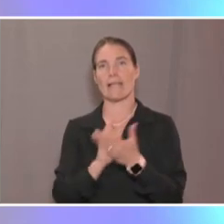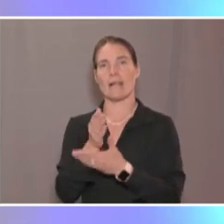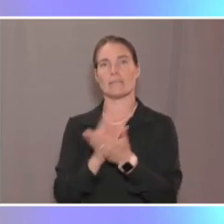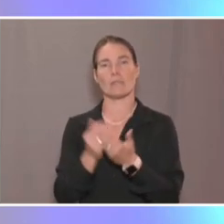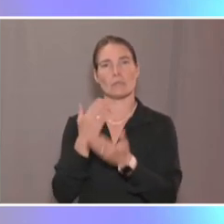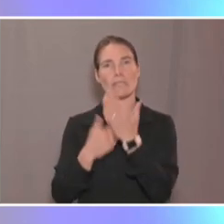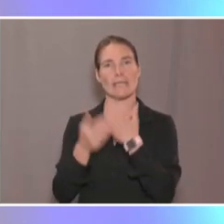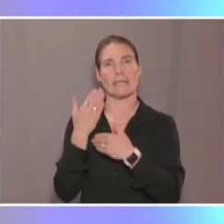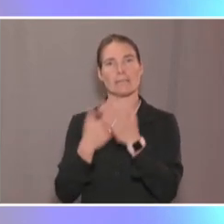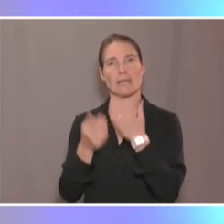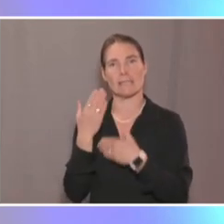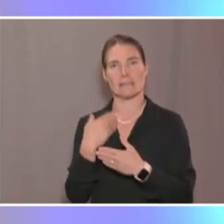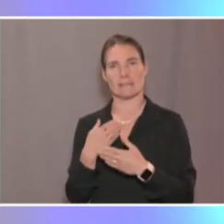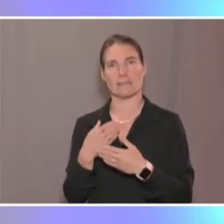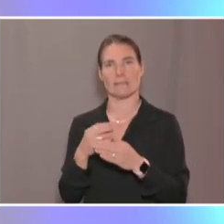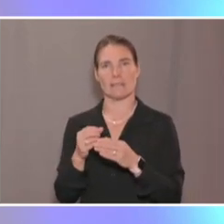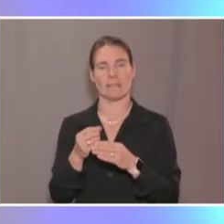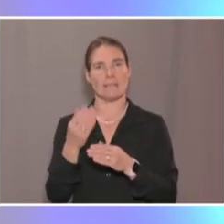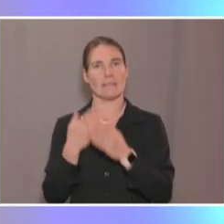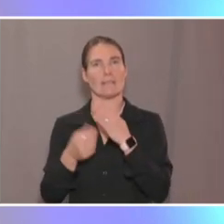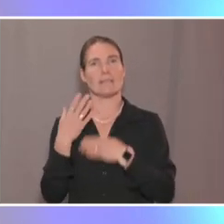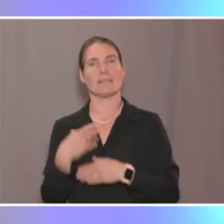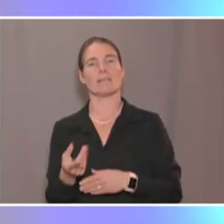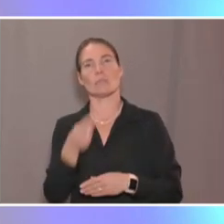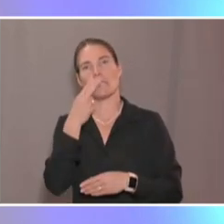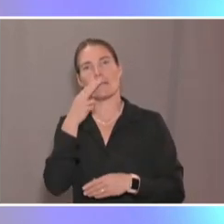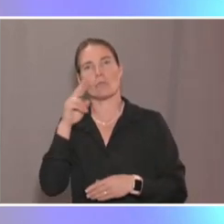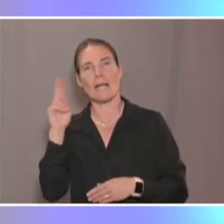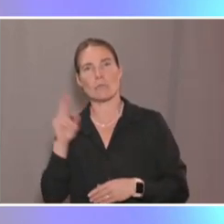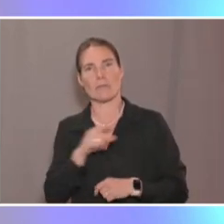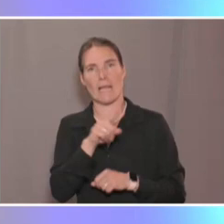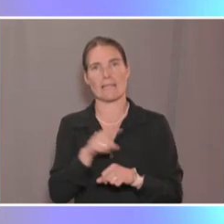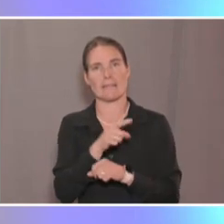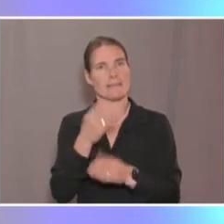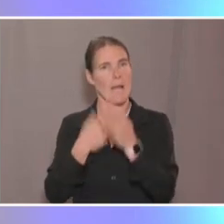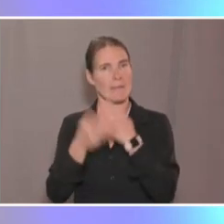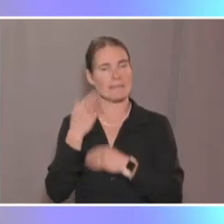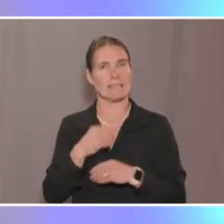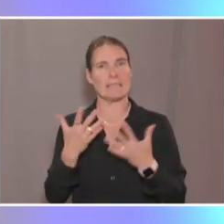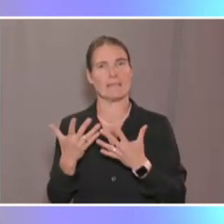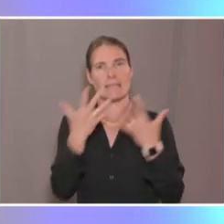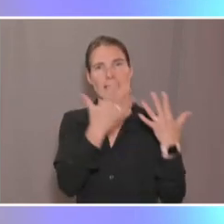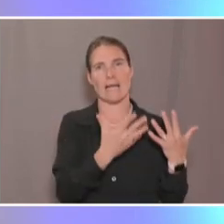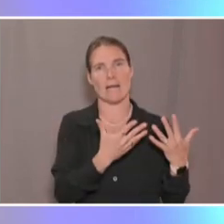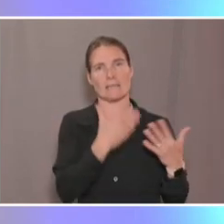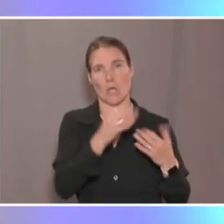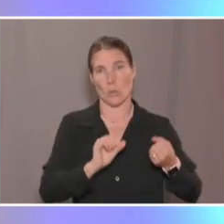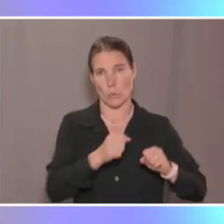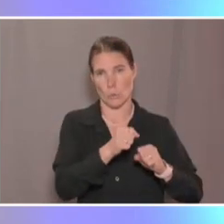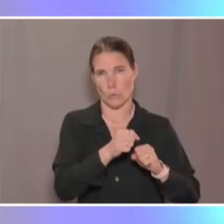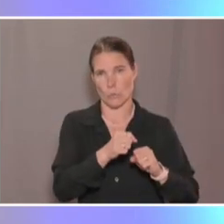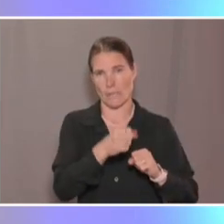Trägern des NS-Staats oder gar den exponierten Nationalsozialisten. 10 Jahre nach Gründung der PH herrschte